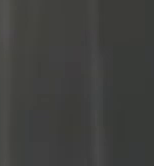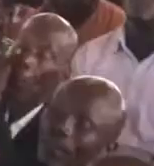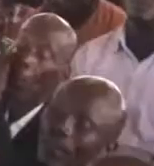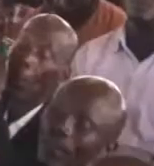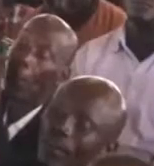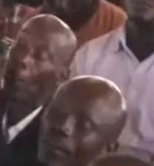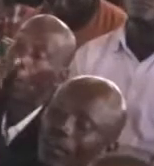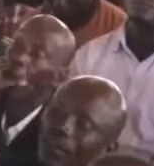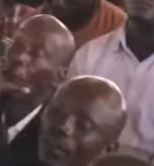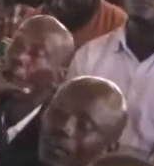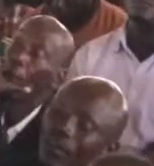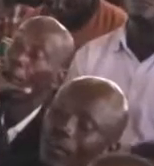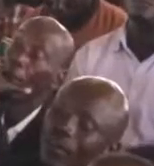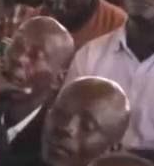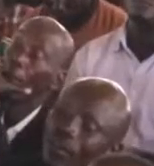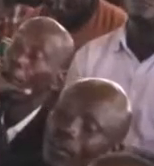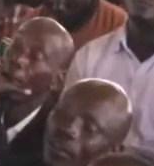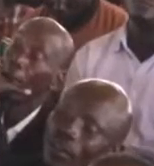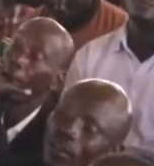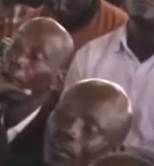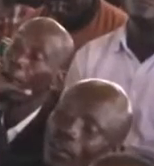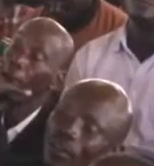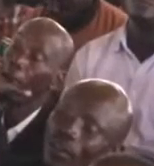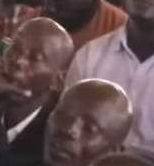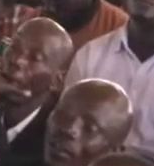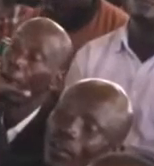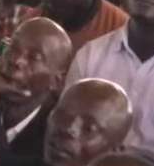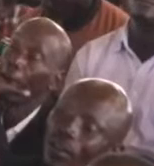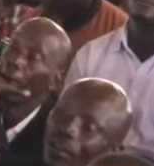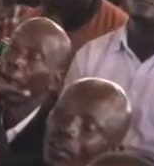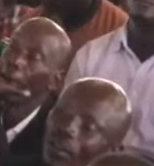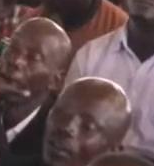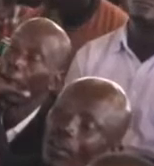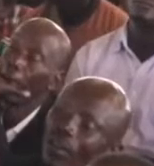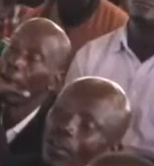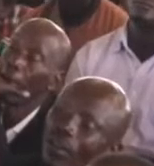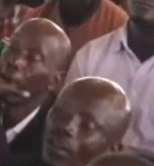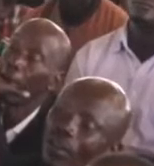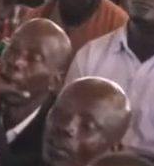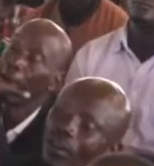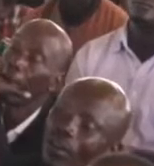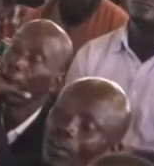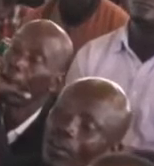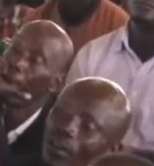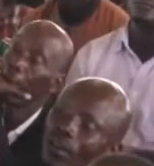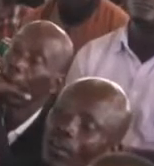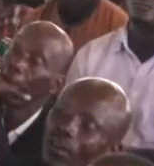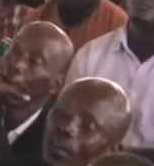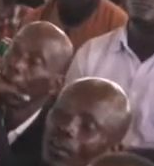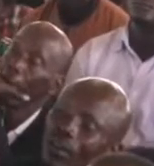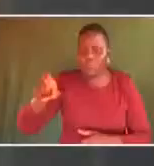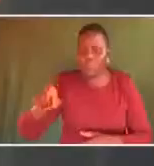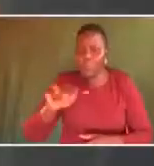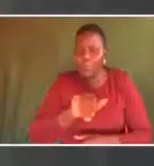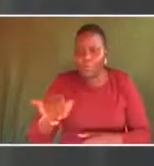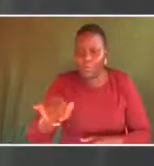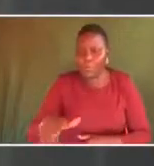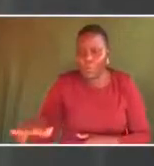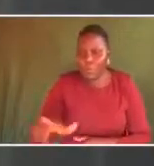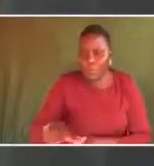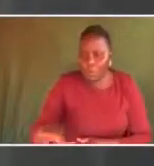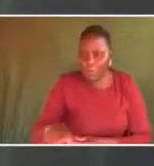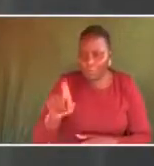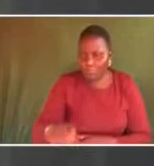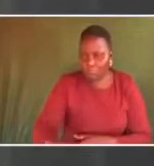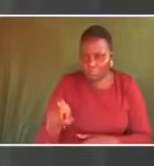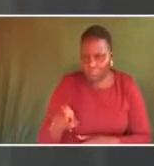raise taxation on the fish importation ndio tuweze kupandisha kidogo wale local farmers